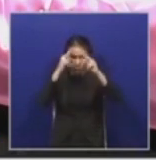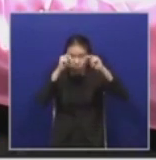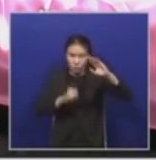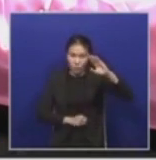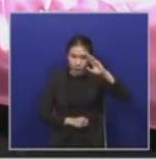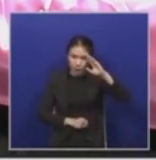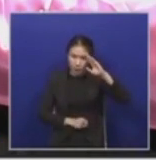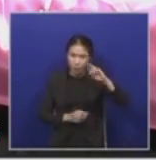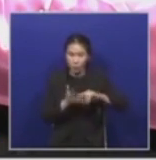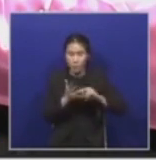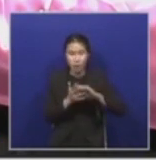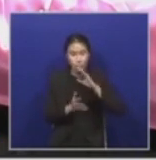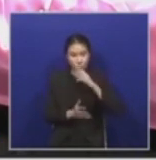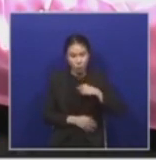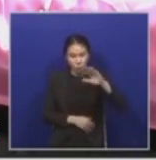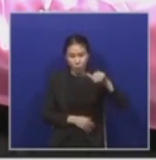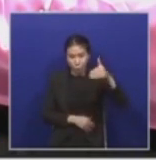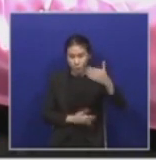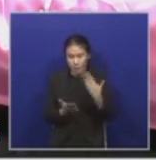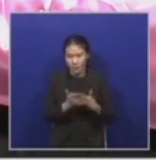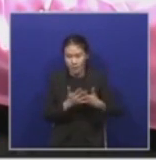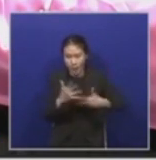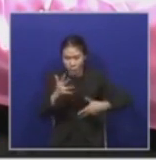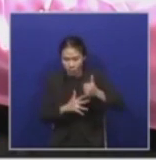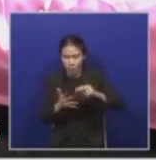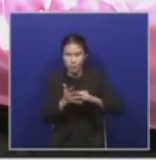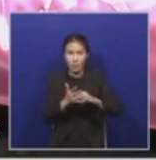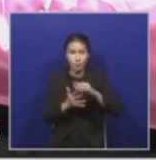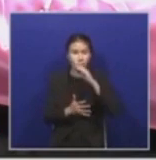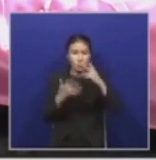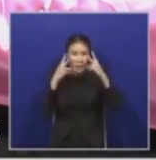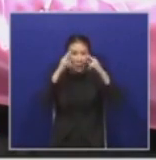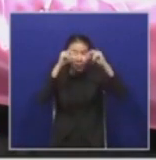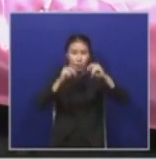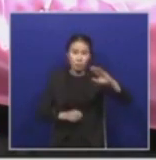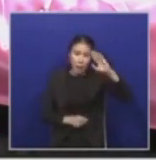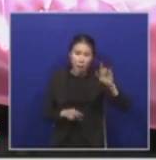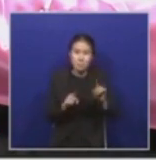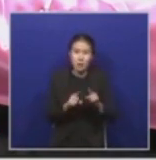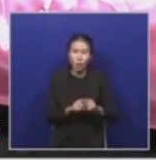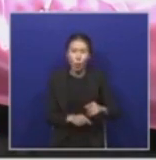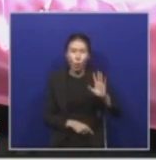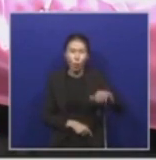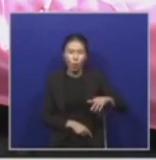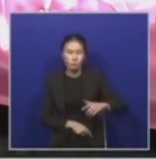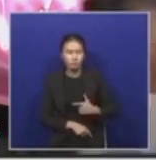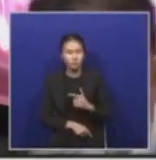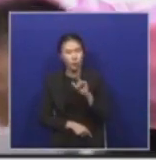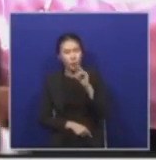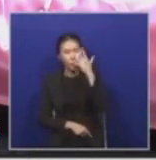การอนุมัติใช้ทุกครั้งท่านนายกไม่ได้เป็นป๋าครับไม่ได้เป็นเฮียไม่ได้เป็นเ